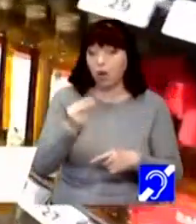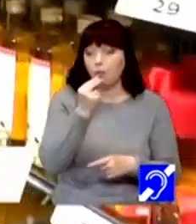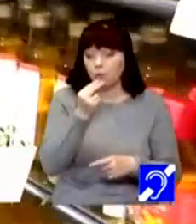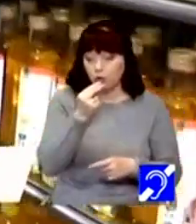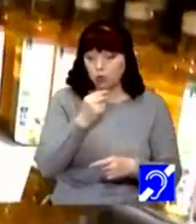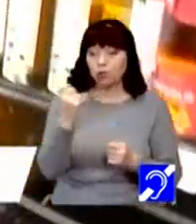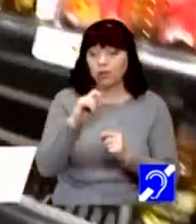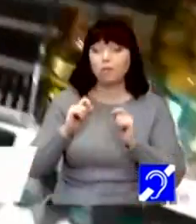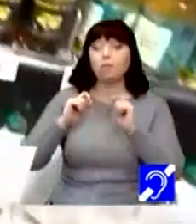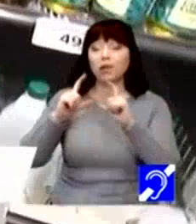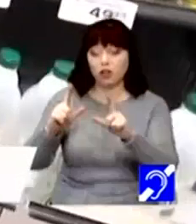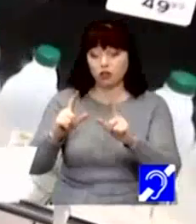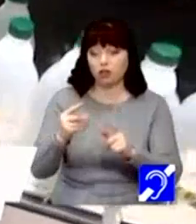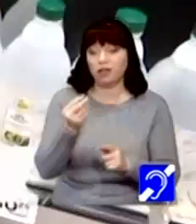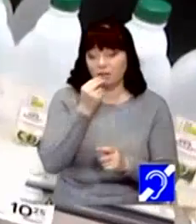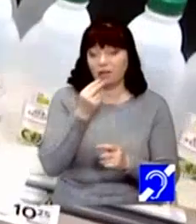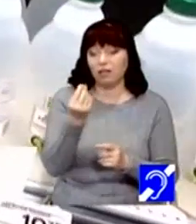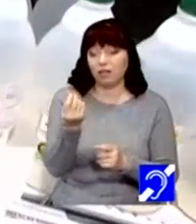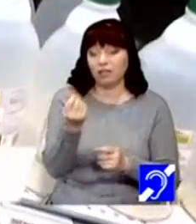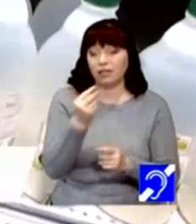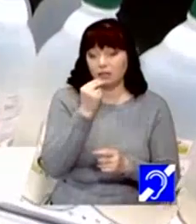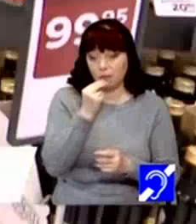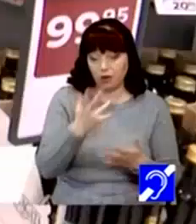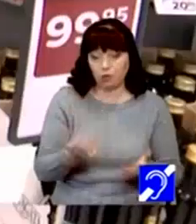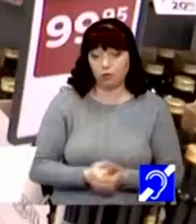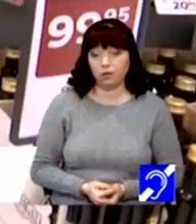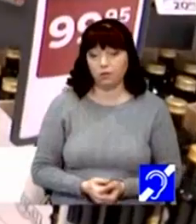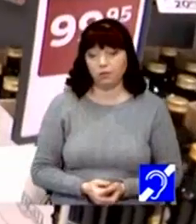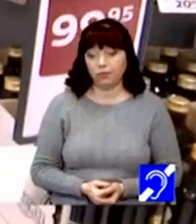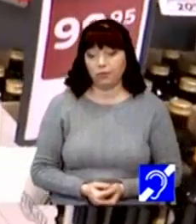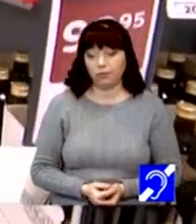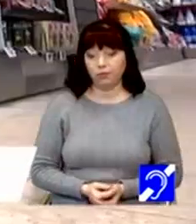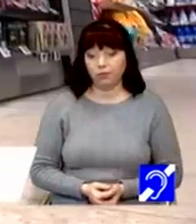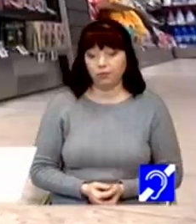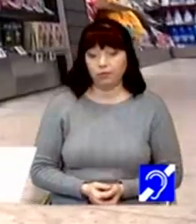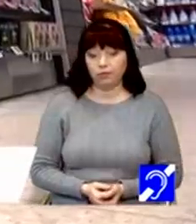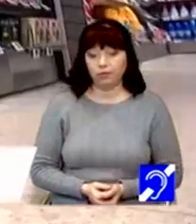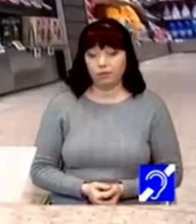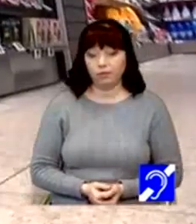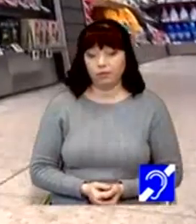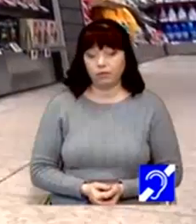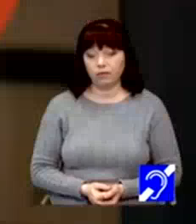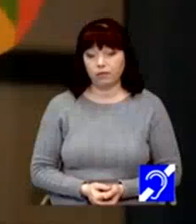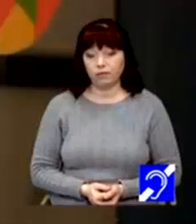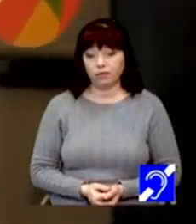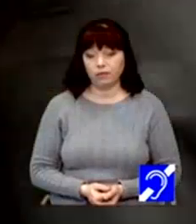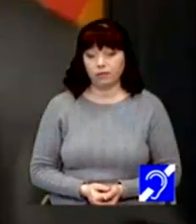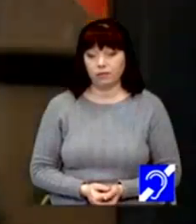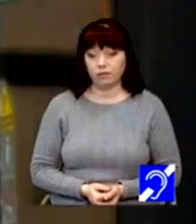la produse alimentare susțin mai multe experți în economia de energie substante